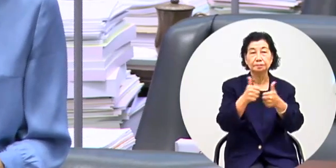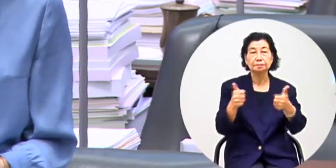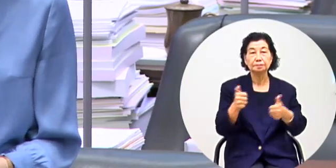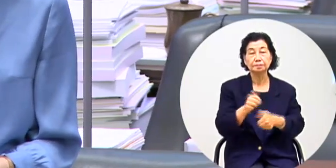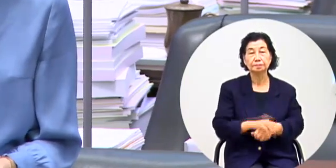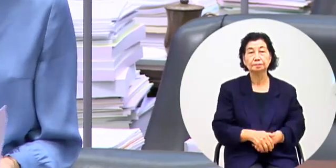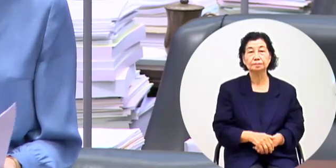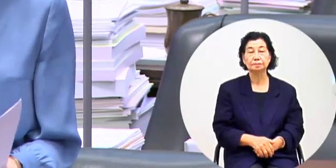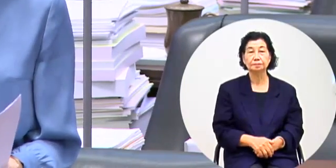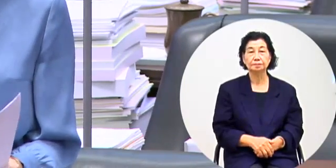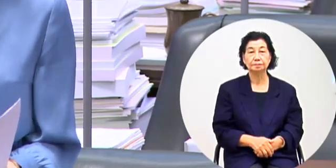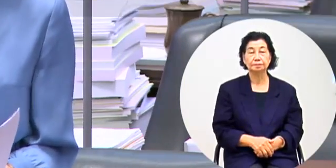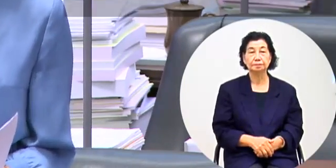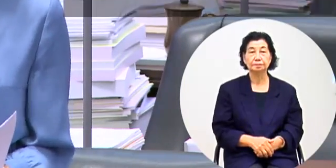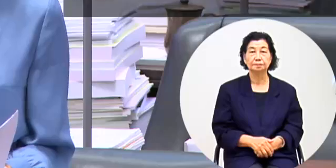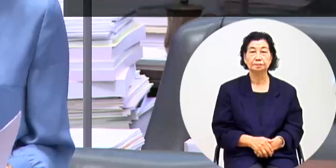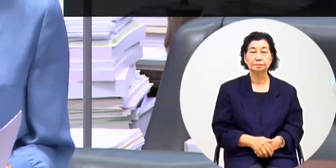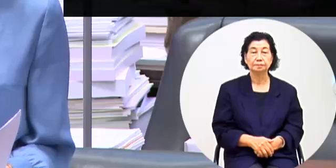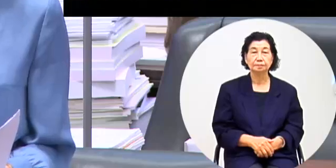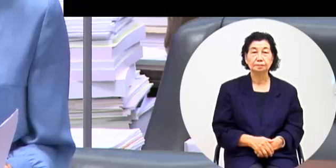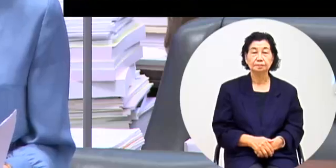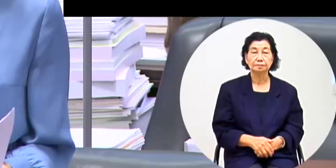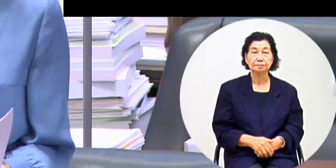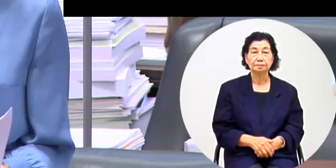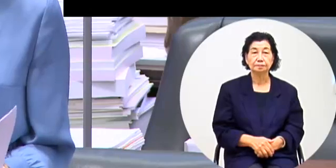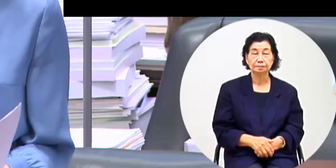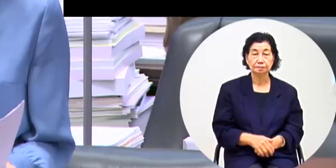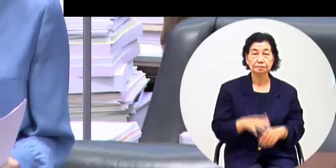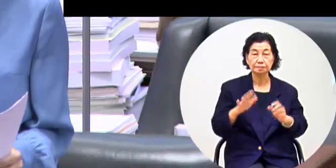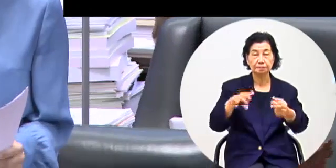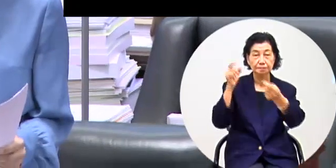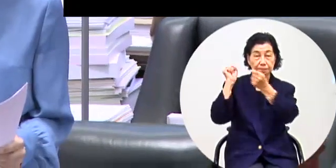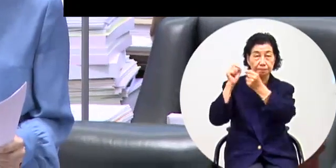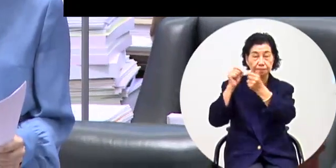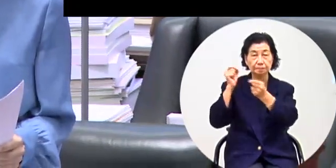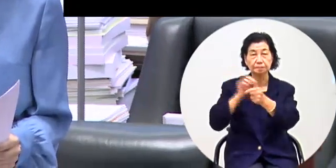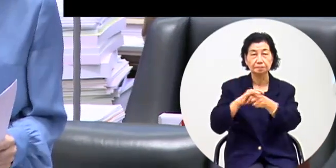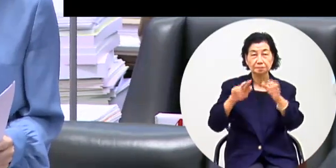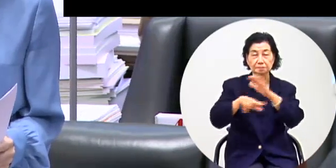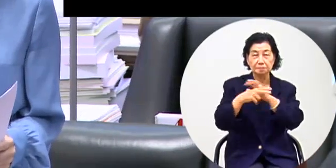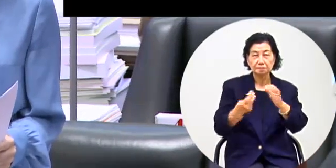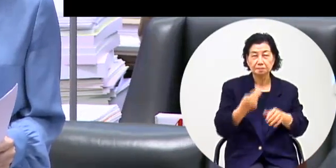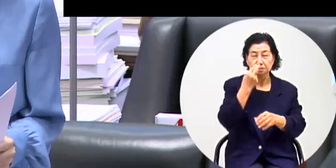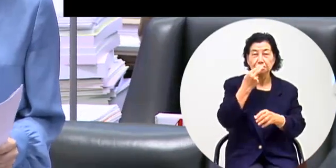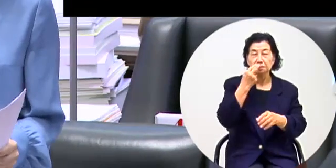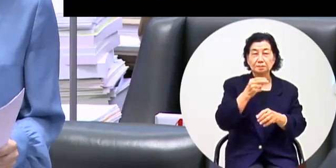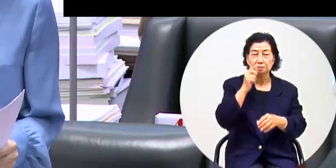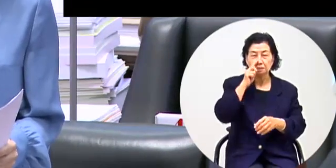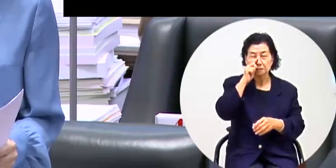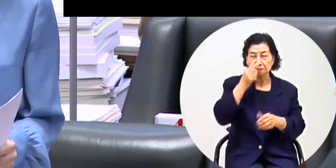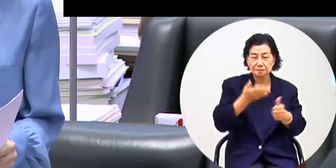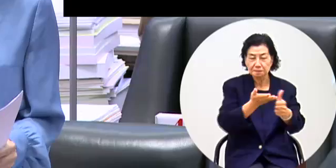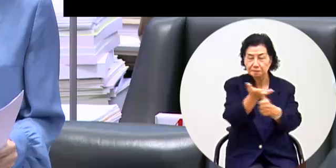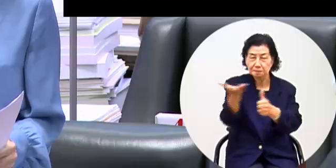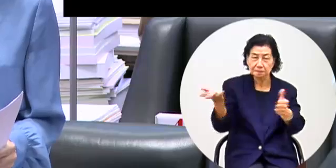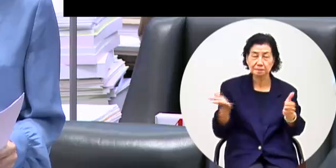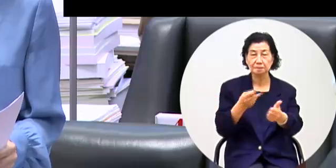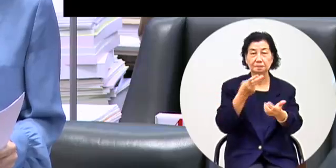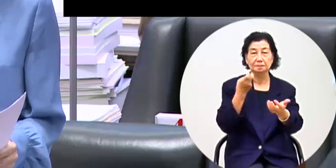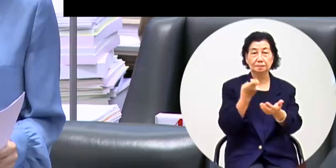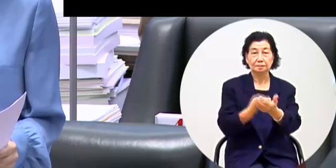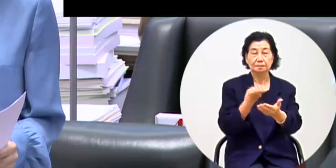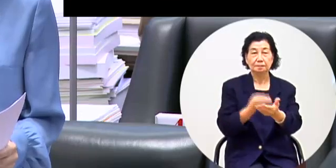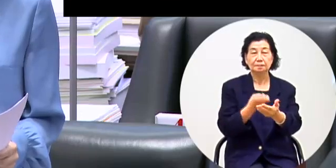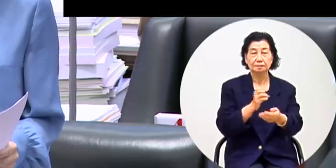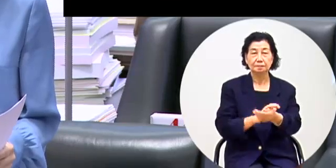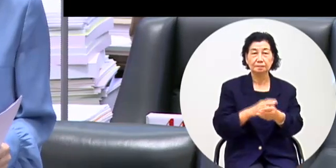我想哦，那个最近空气污染的状况，大家都觉得非常非常的严重哦。那能见度大概在1000、1500